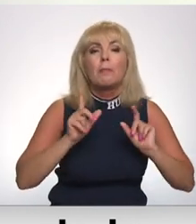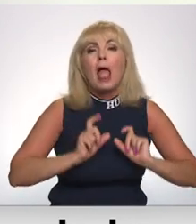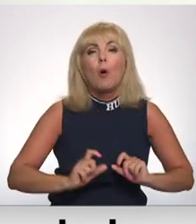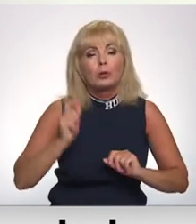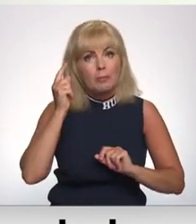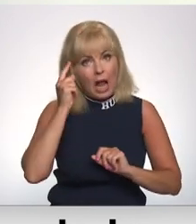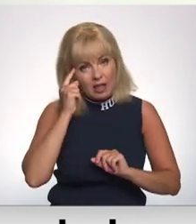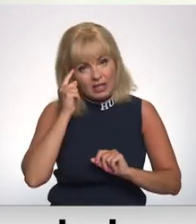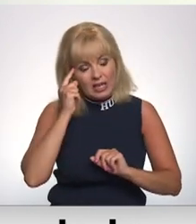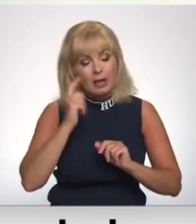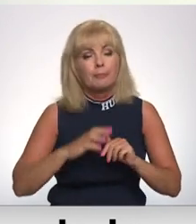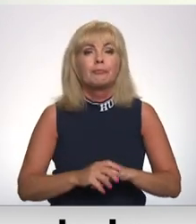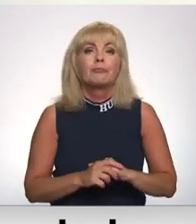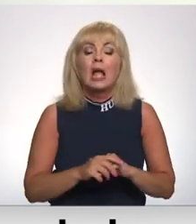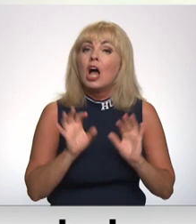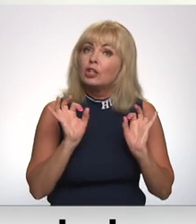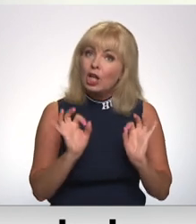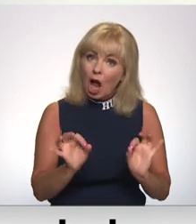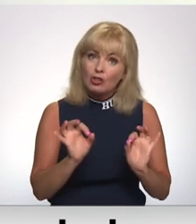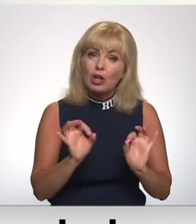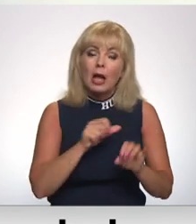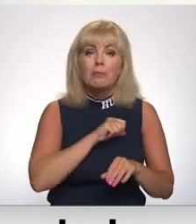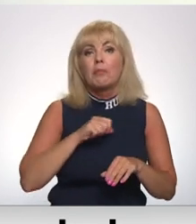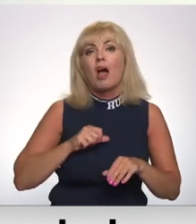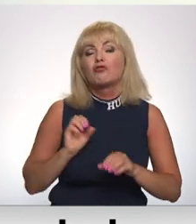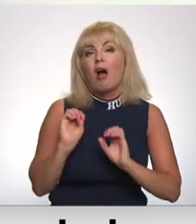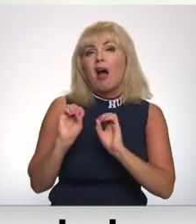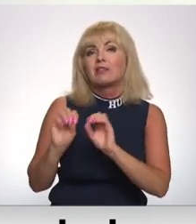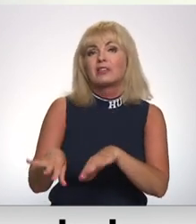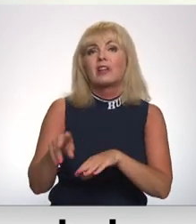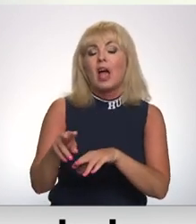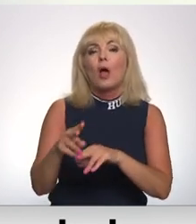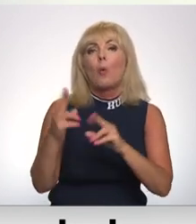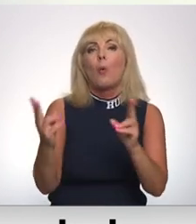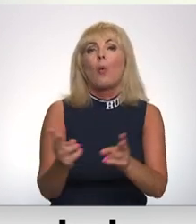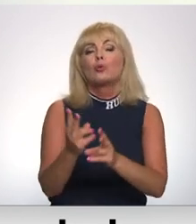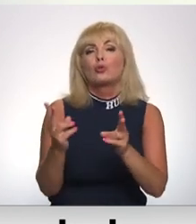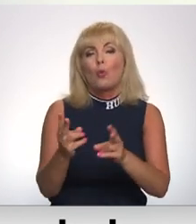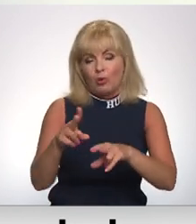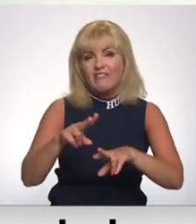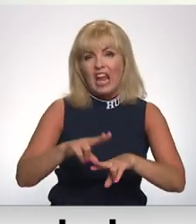ļaunprātība. Tie ir šie paši atstātie ugunskuri,